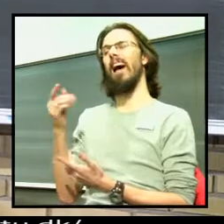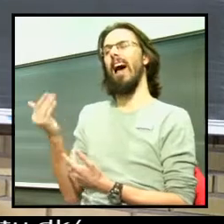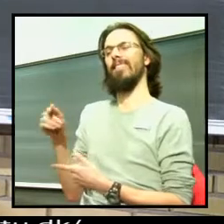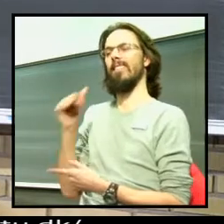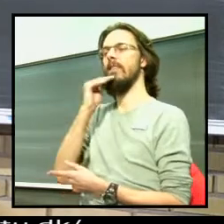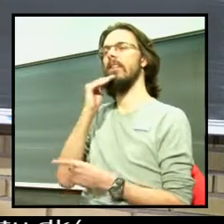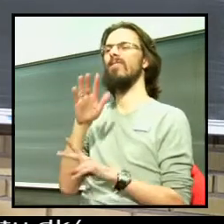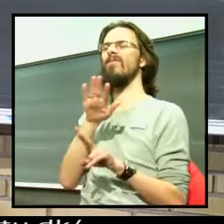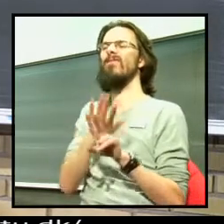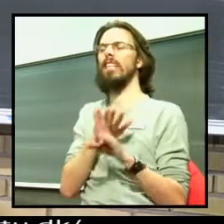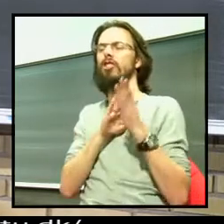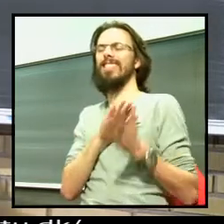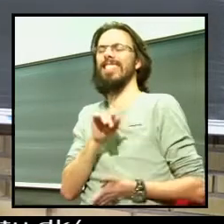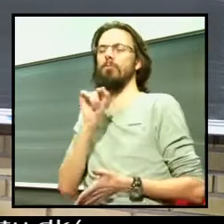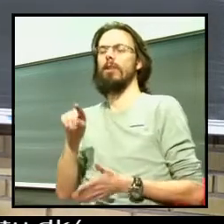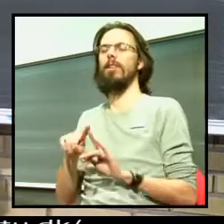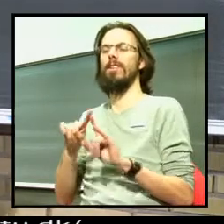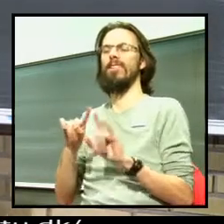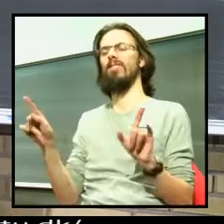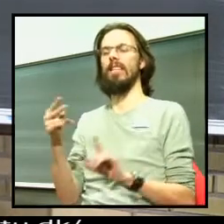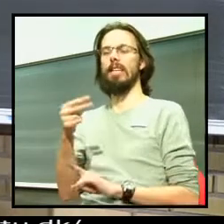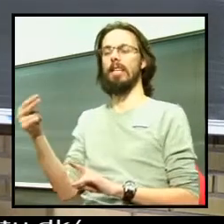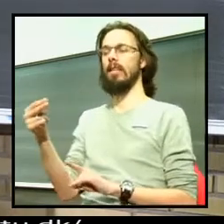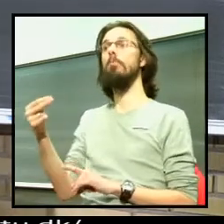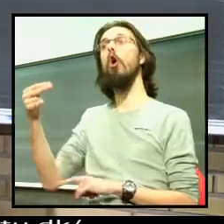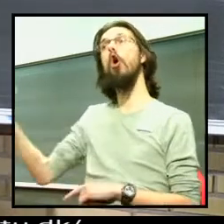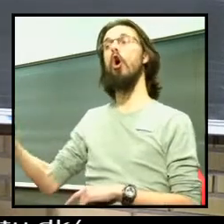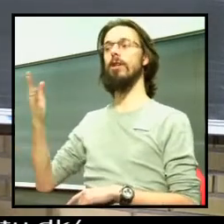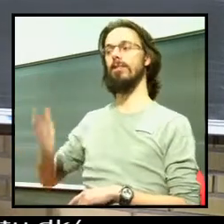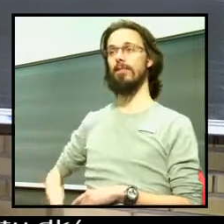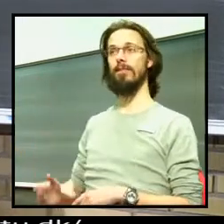her differentialligning. Så på højre siden,